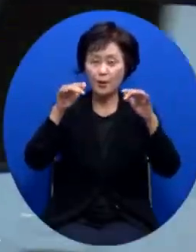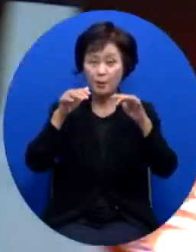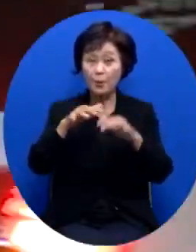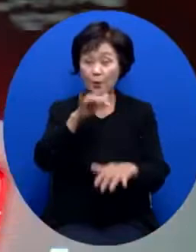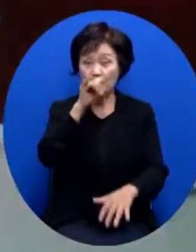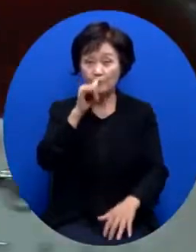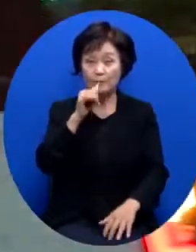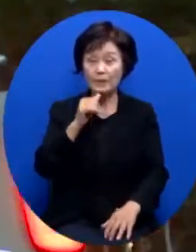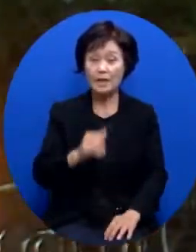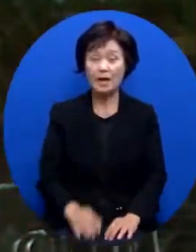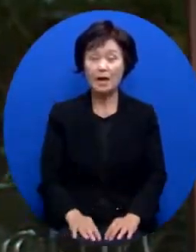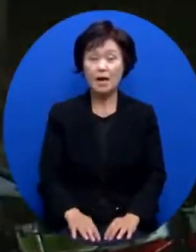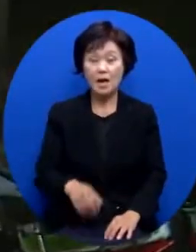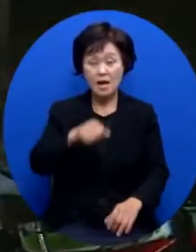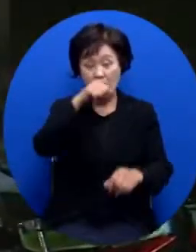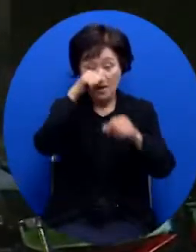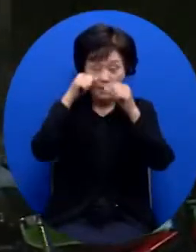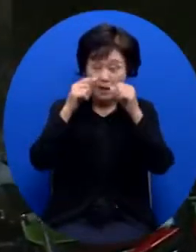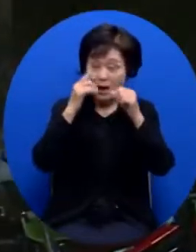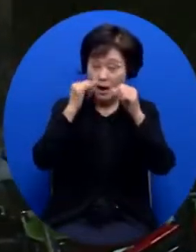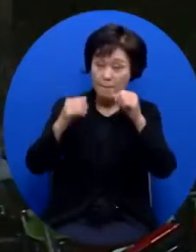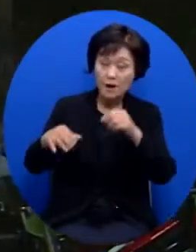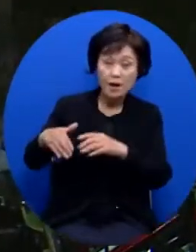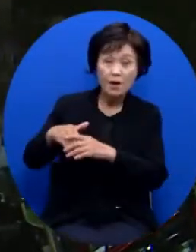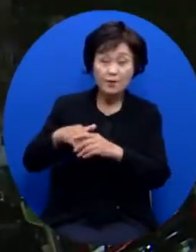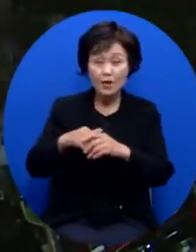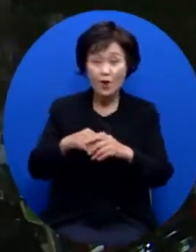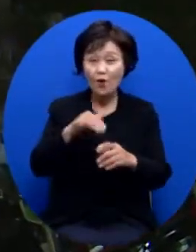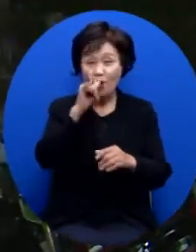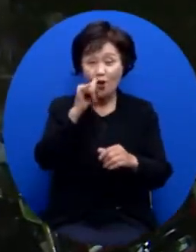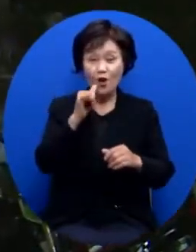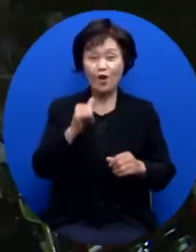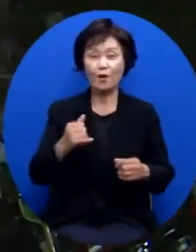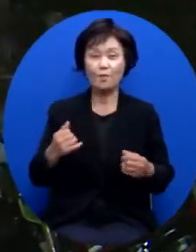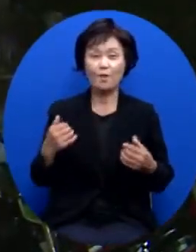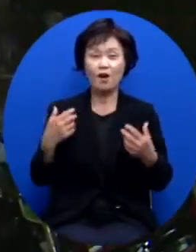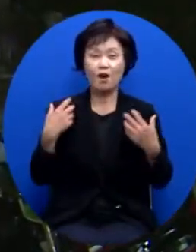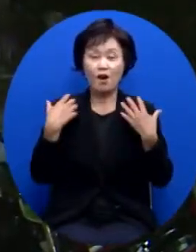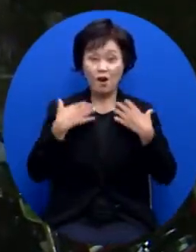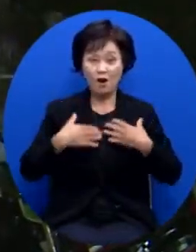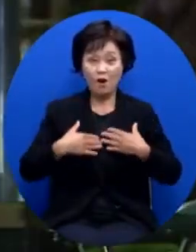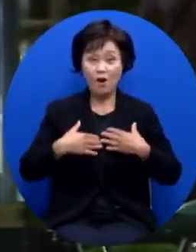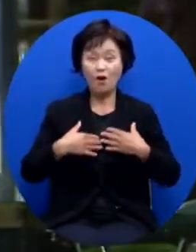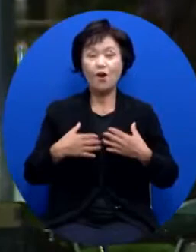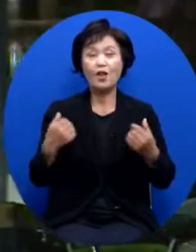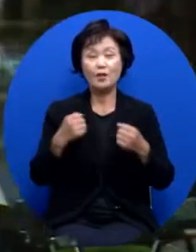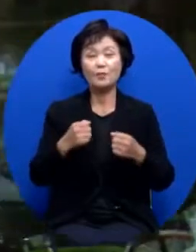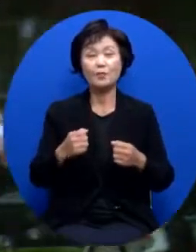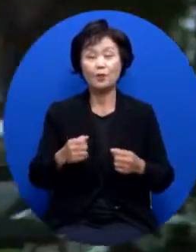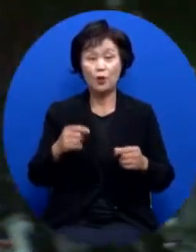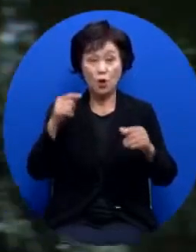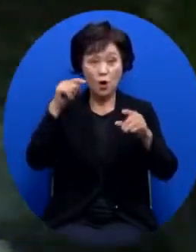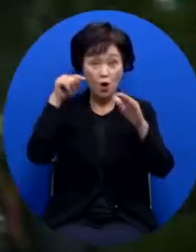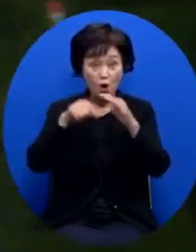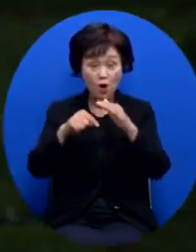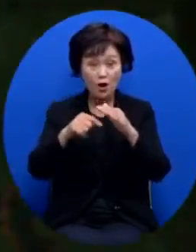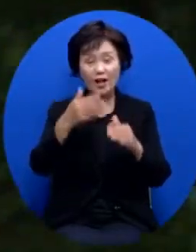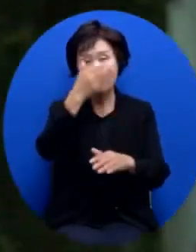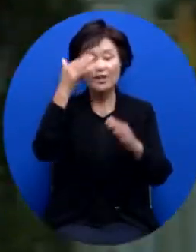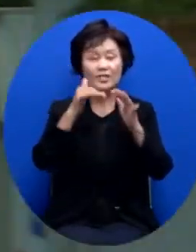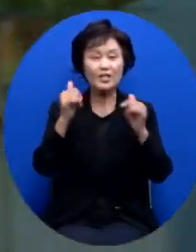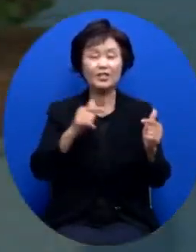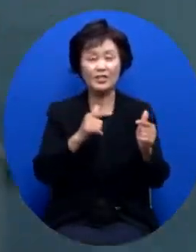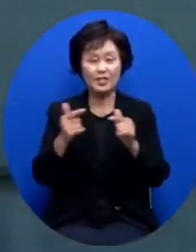비비며 엄마 손을 잡고 오는 어린이. 완벽한 출근 복장으로 씩씩하게 들어가는 청년들. 체력이 예전 같진 않지만